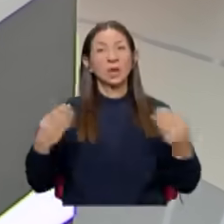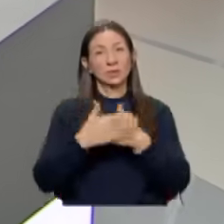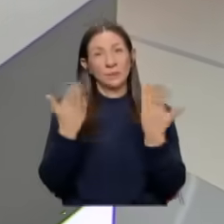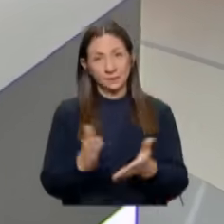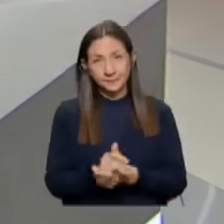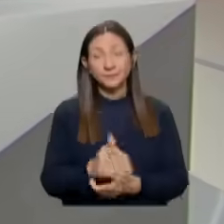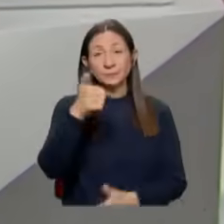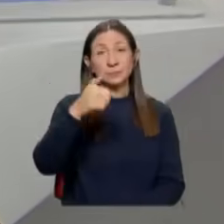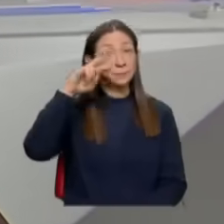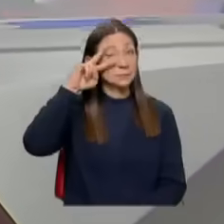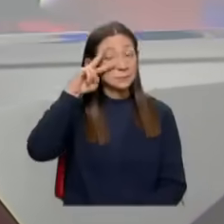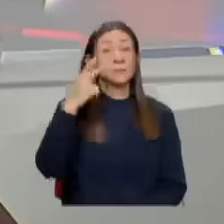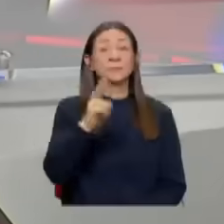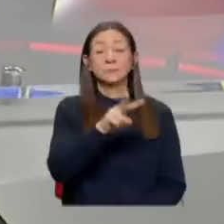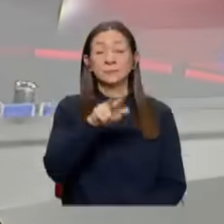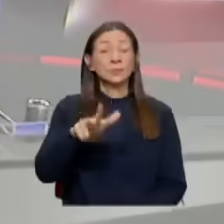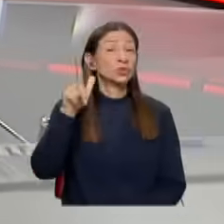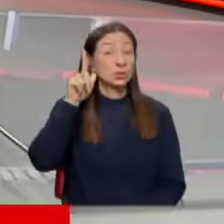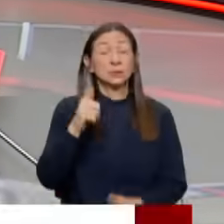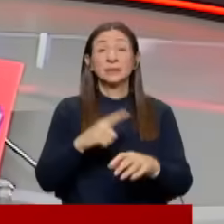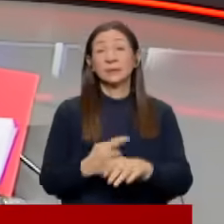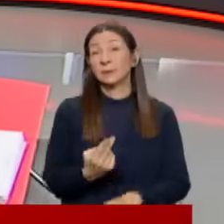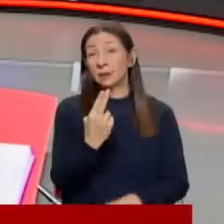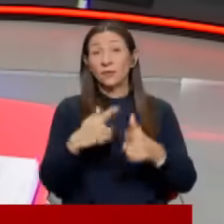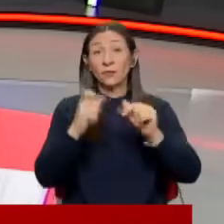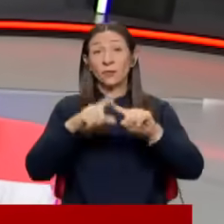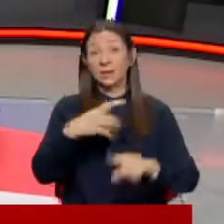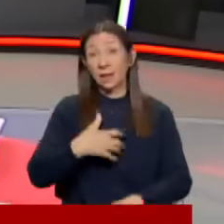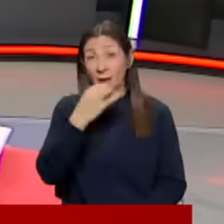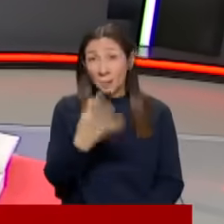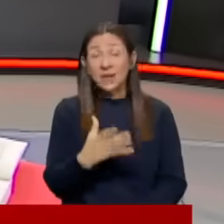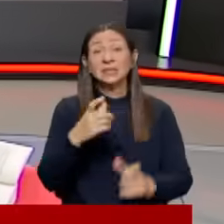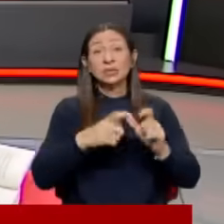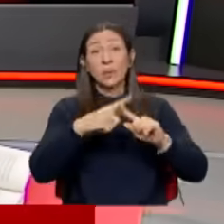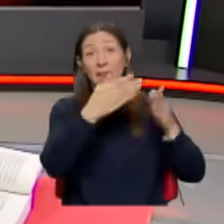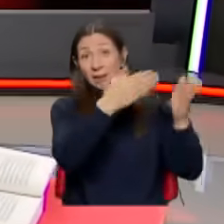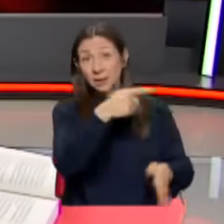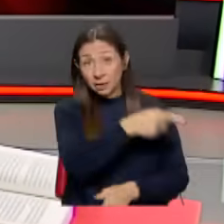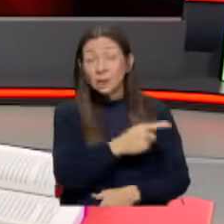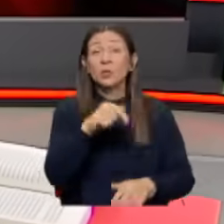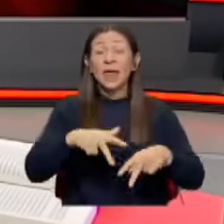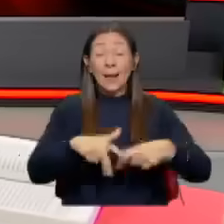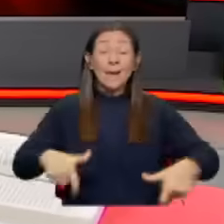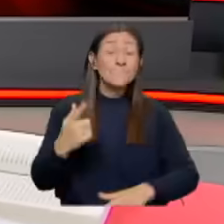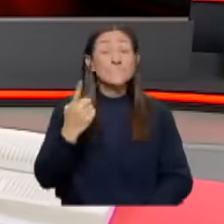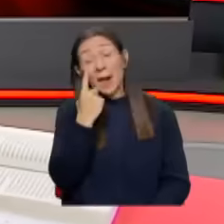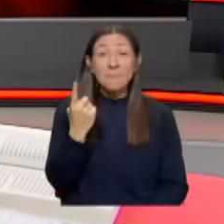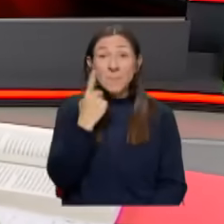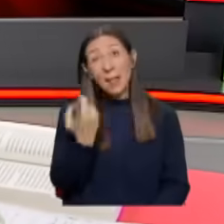İyi akşamlar. 6 Aralık 2023 Çarşamba saat 19. Fox Ana Haber'desiniz. Ben Selçuk Tepeli ve bugünkü etiketimiz bakalım